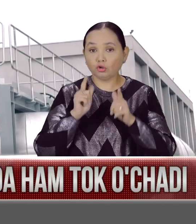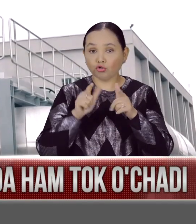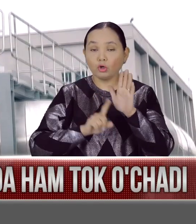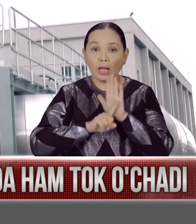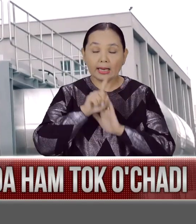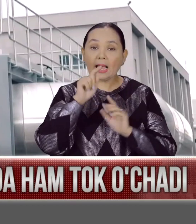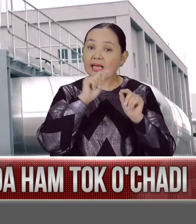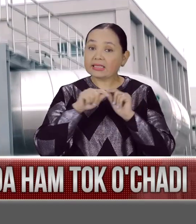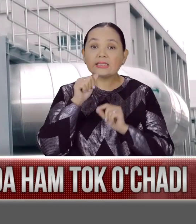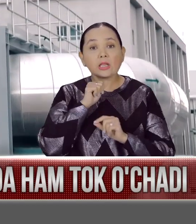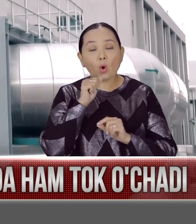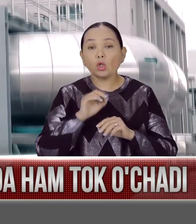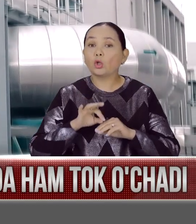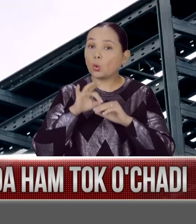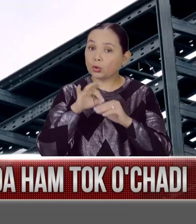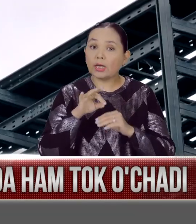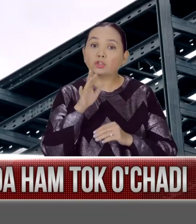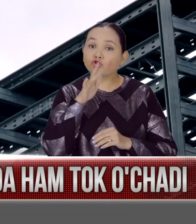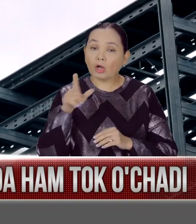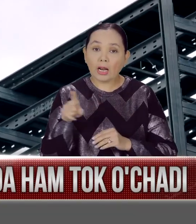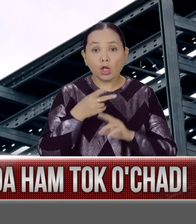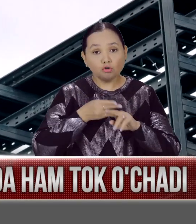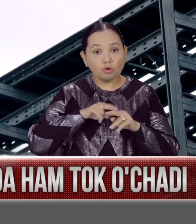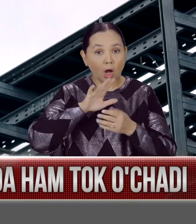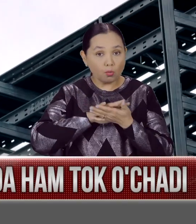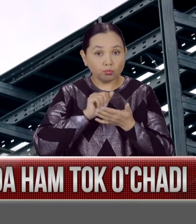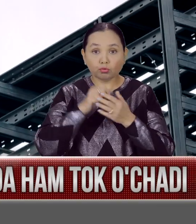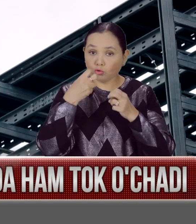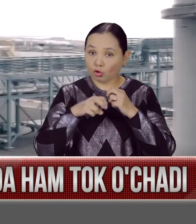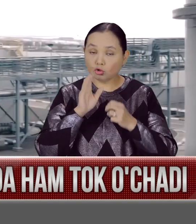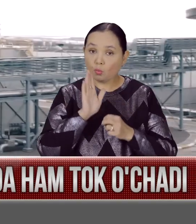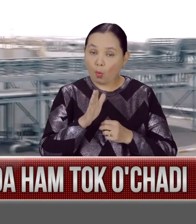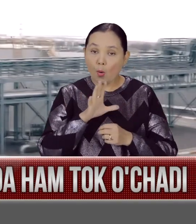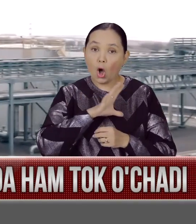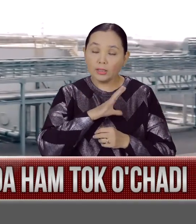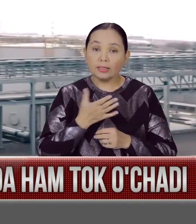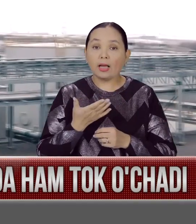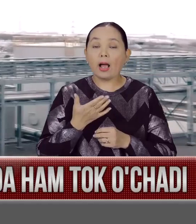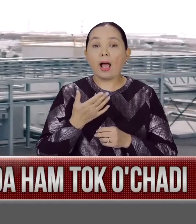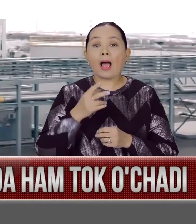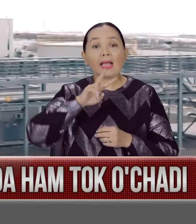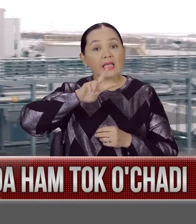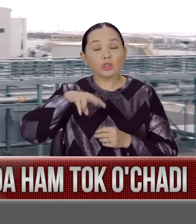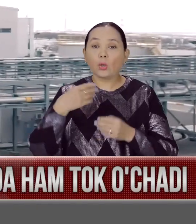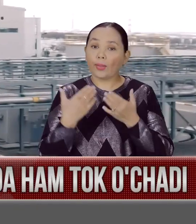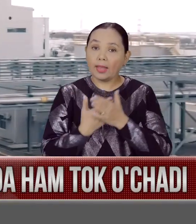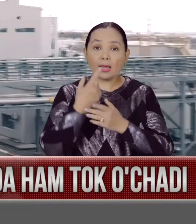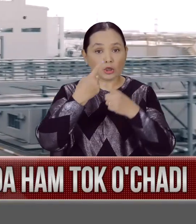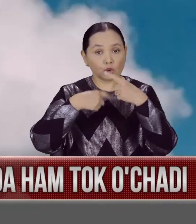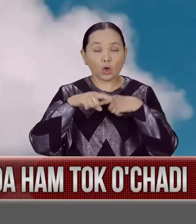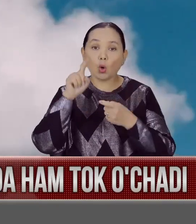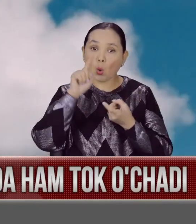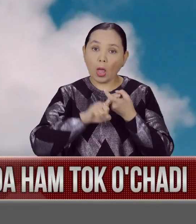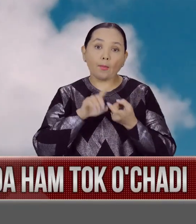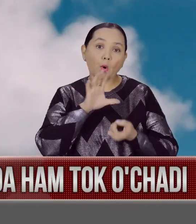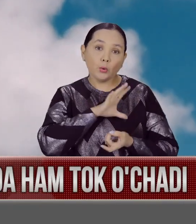mavsumida sinovlardan o'tkazish jarayonida shunaqa uzilish bo'lib qoldi, lekin bir soat 2 soatda yana joyiga ulab